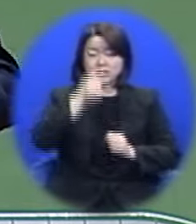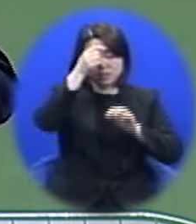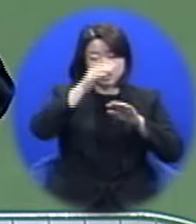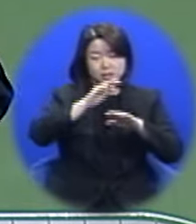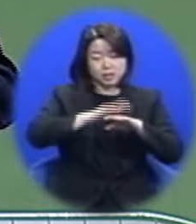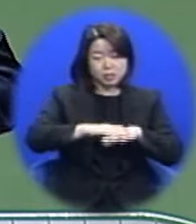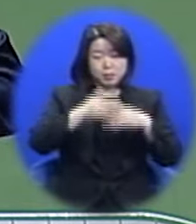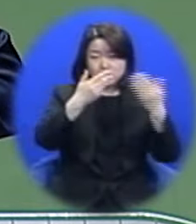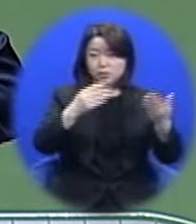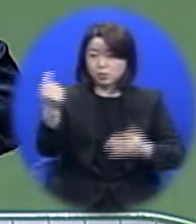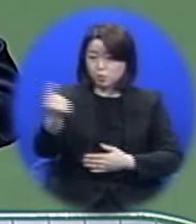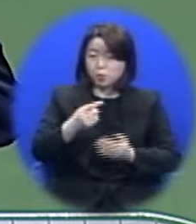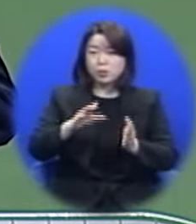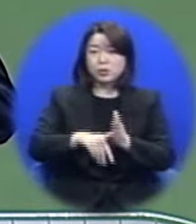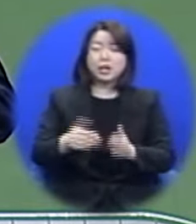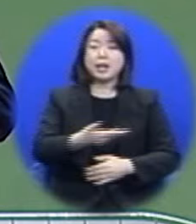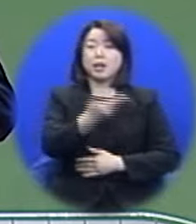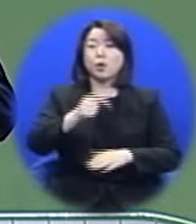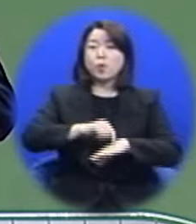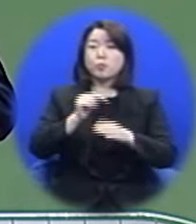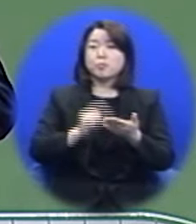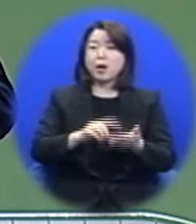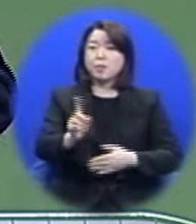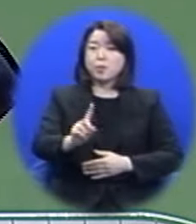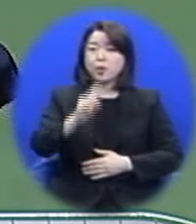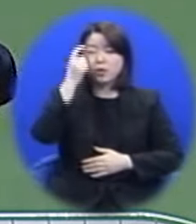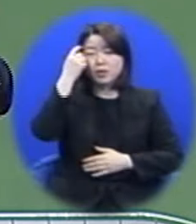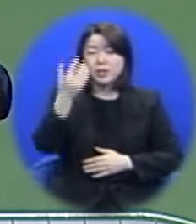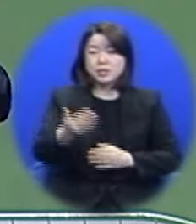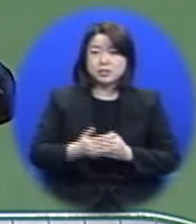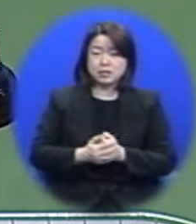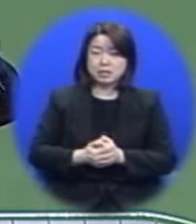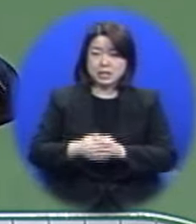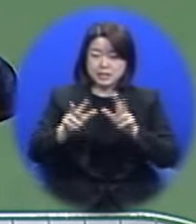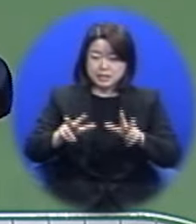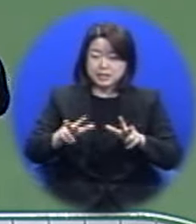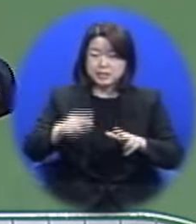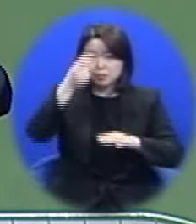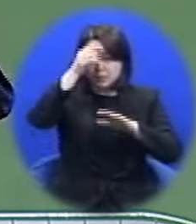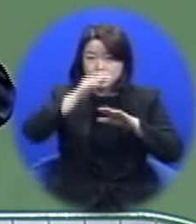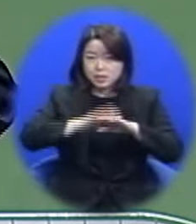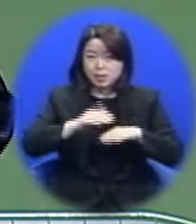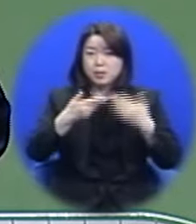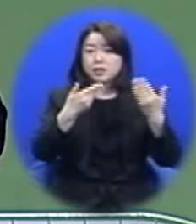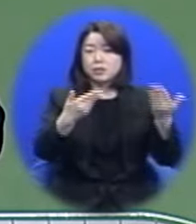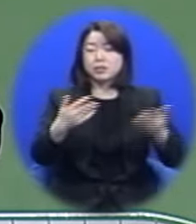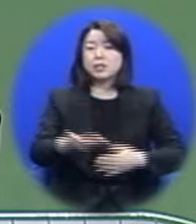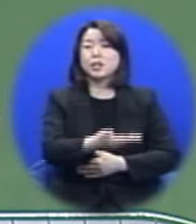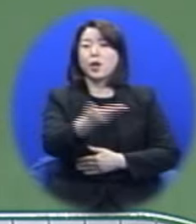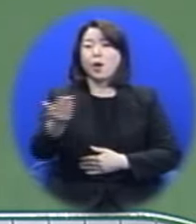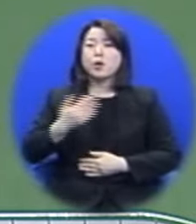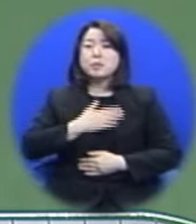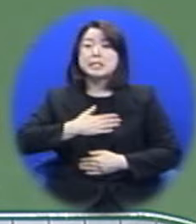예배드리러 올 때 여러분의 마음은 어떠셨나요? 지금 예배드리는 여러분의 기분은 어떠신가요?